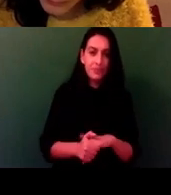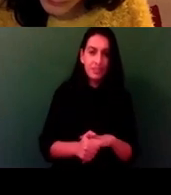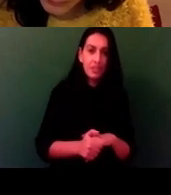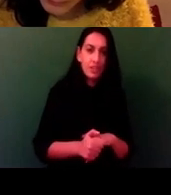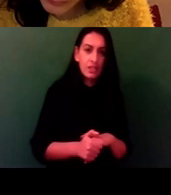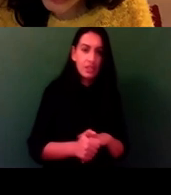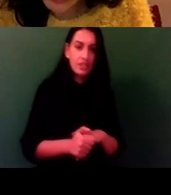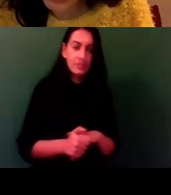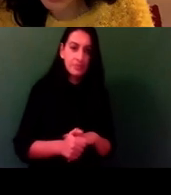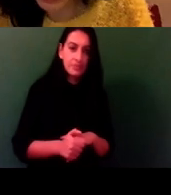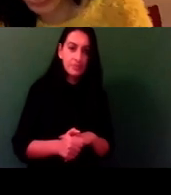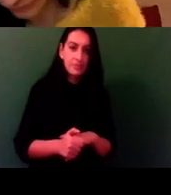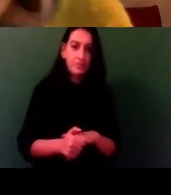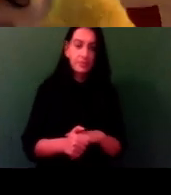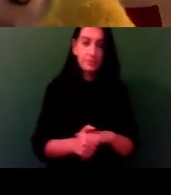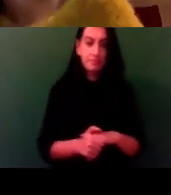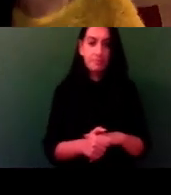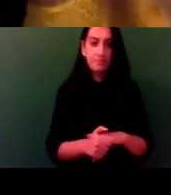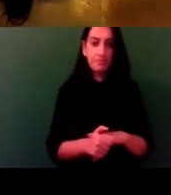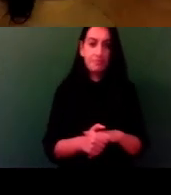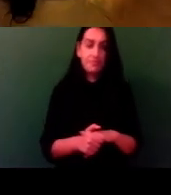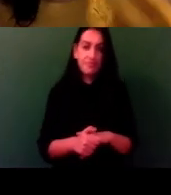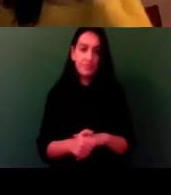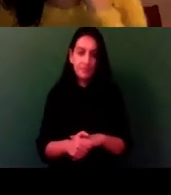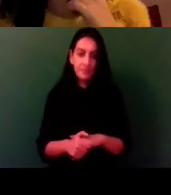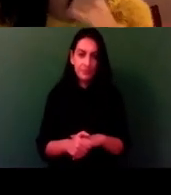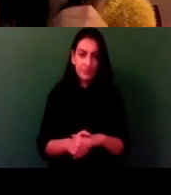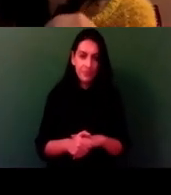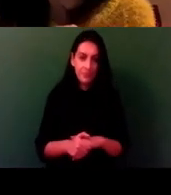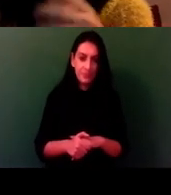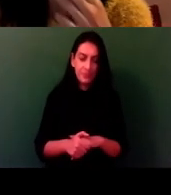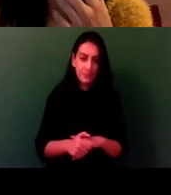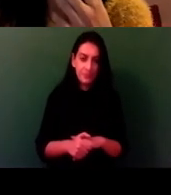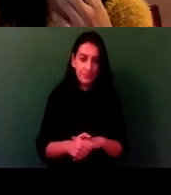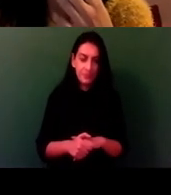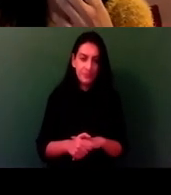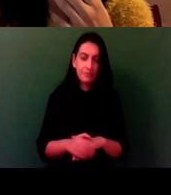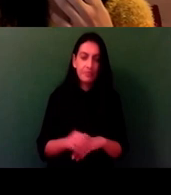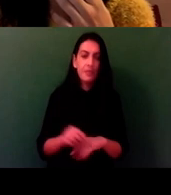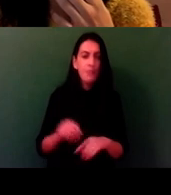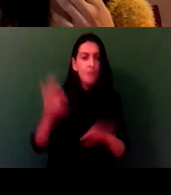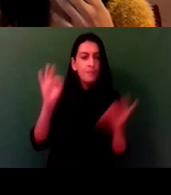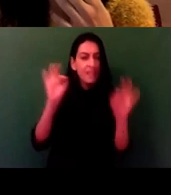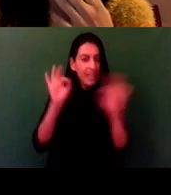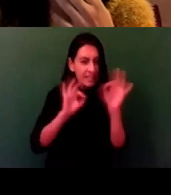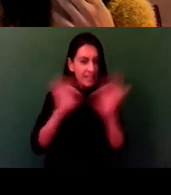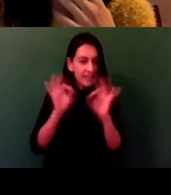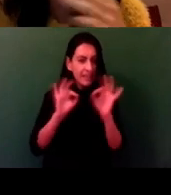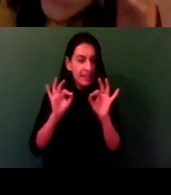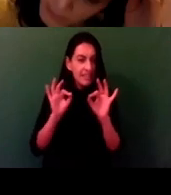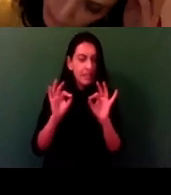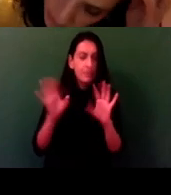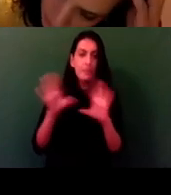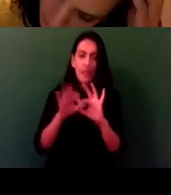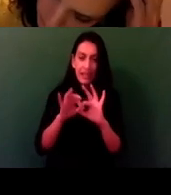bir yandan da yani hem tasarım dünyasına, yani nasıl diyeyim, tasarım, tahayyül ettiğimiz tasarım dünyasına da tahakküm eden bir şeye doğru